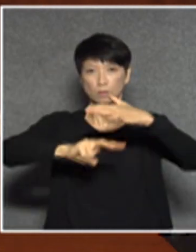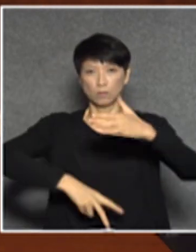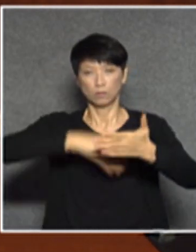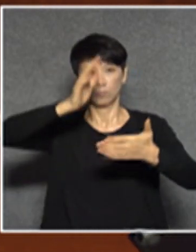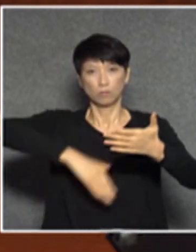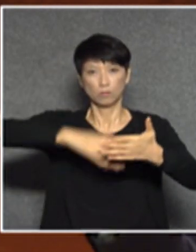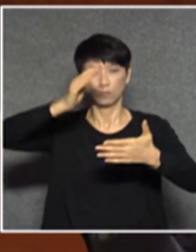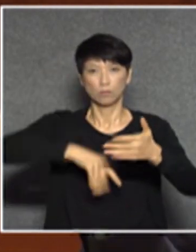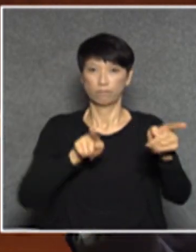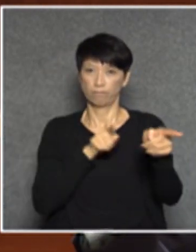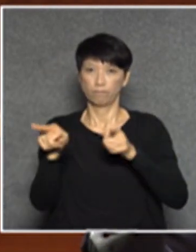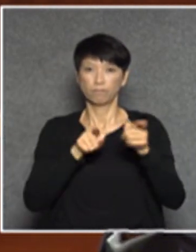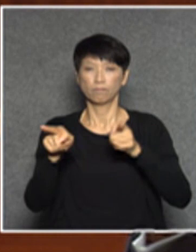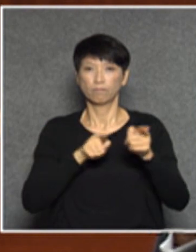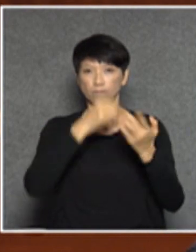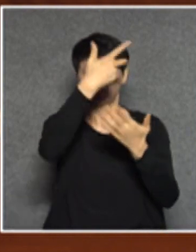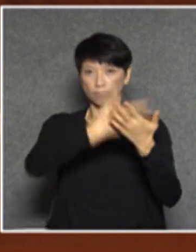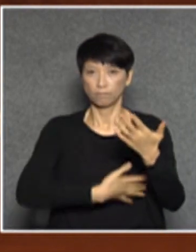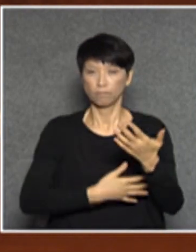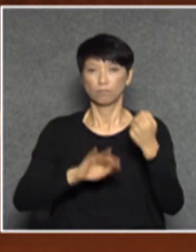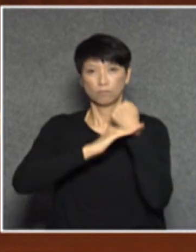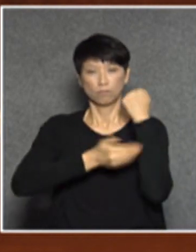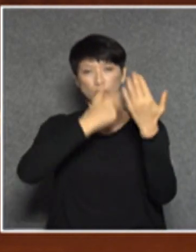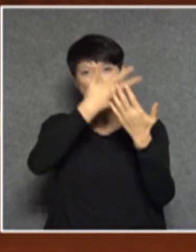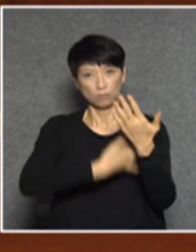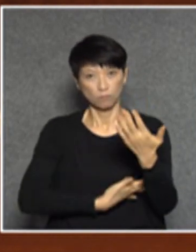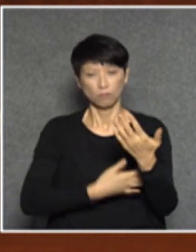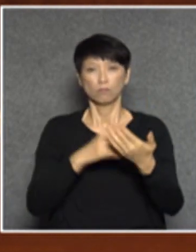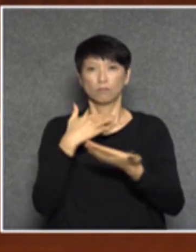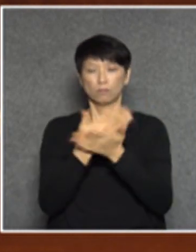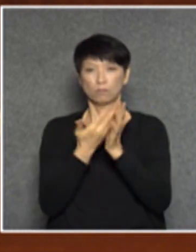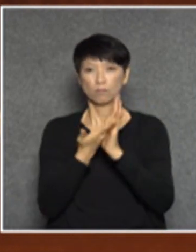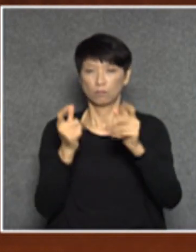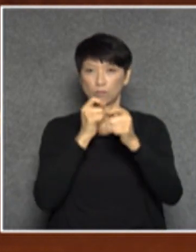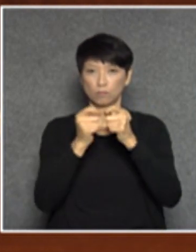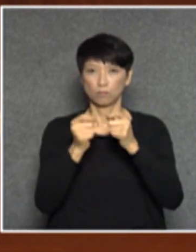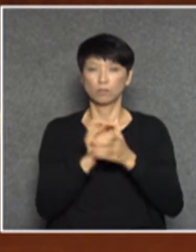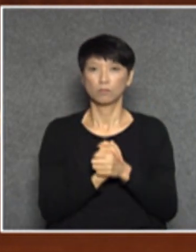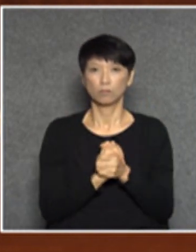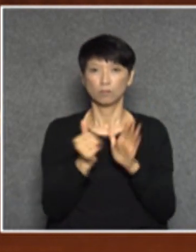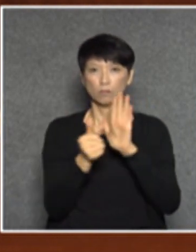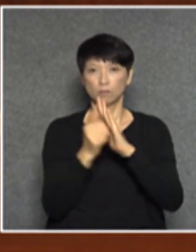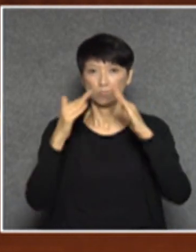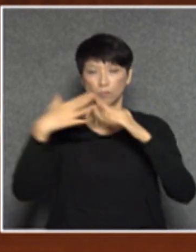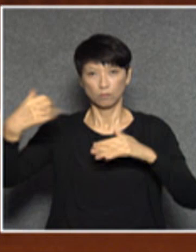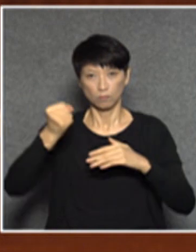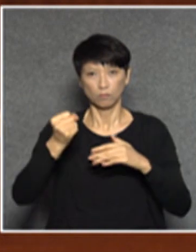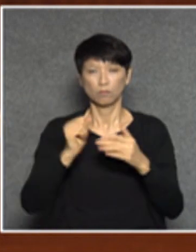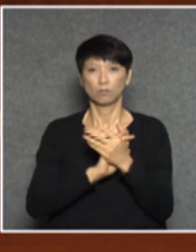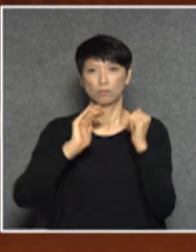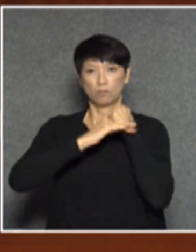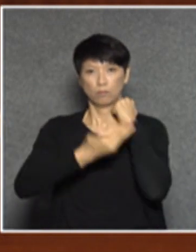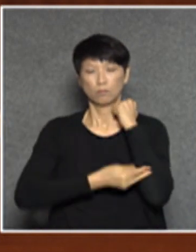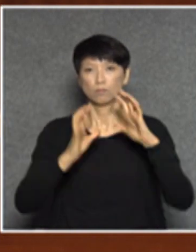只是一般的講解法律的問題，而是一個實務指南，使有關的業主和法團呢